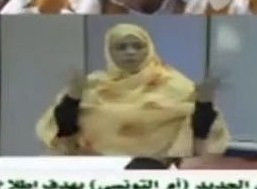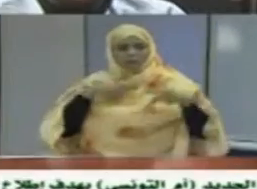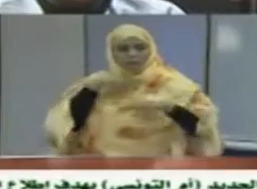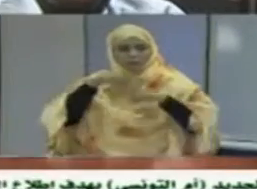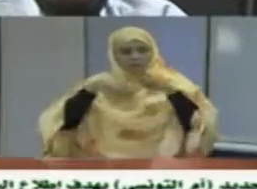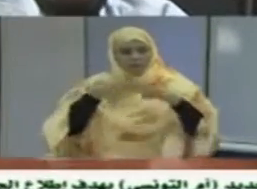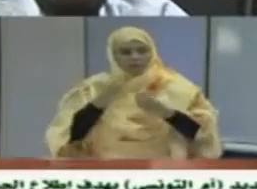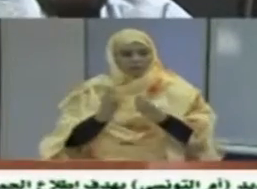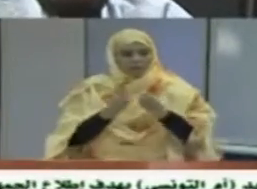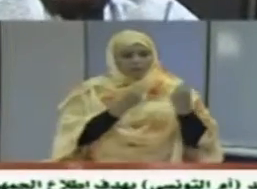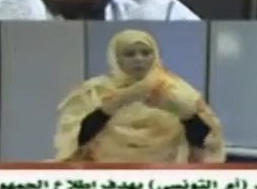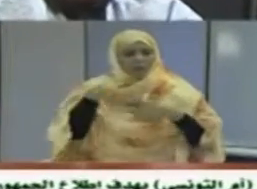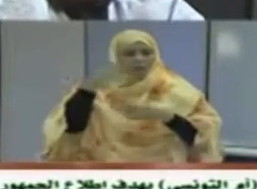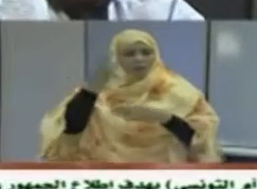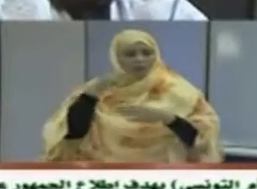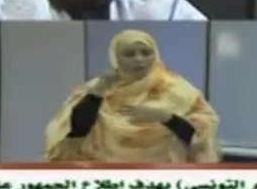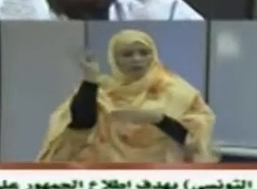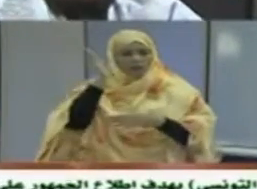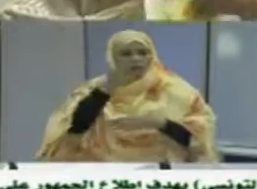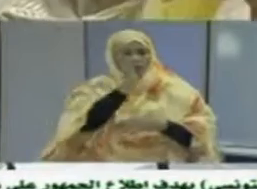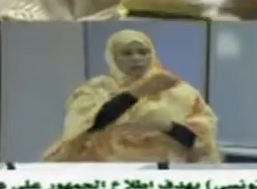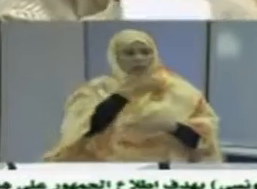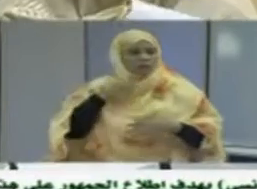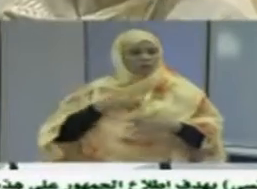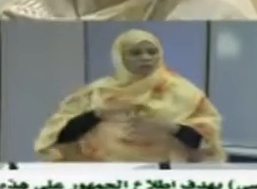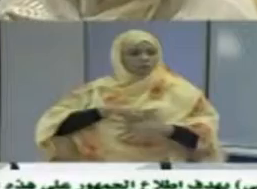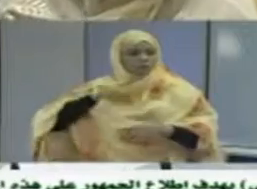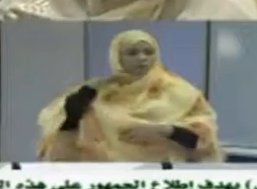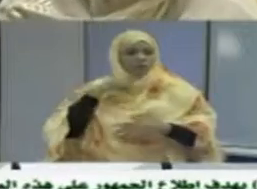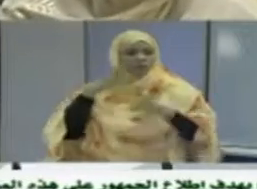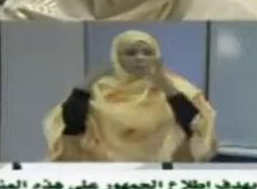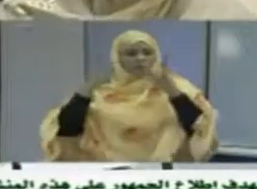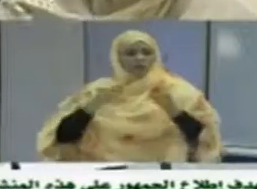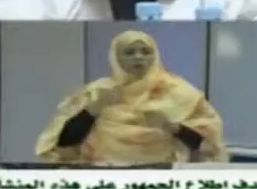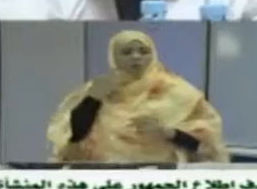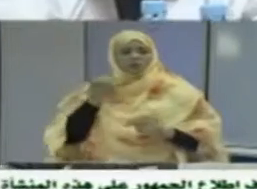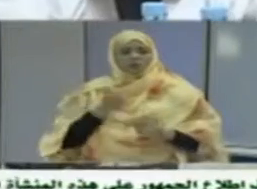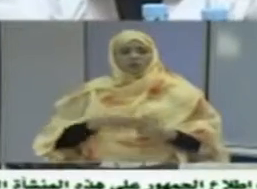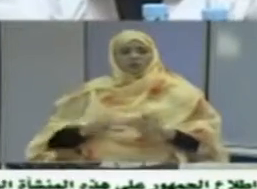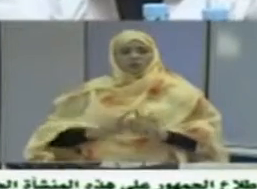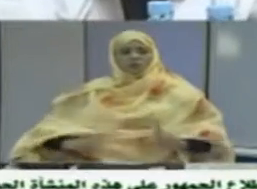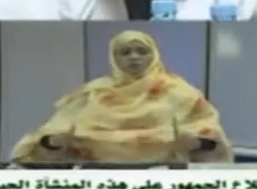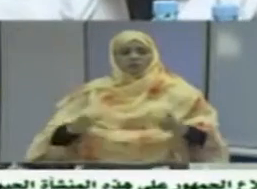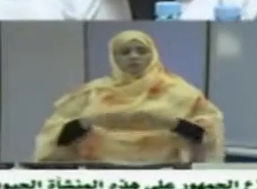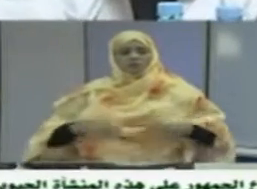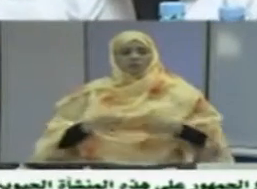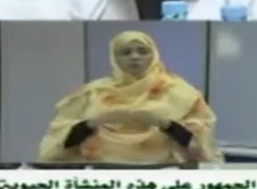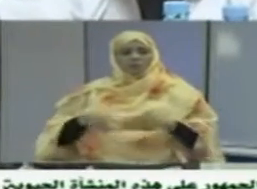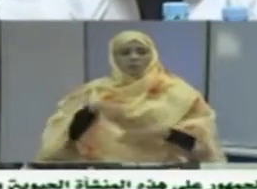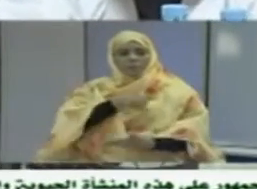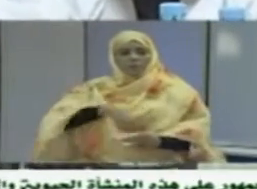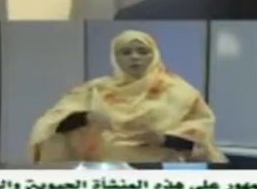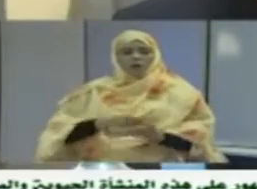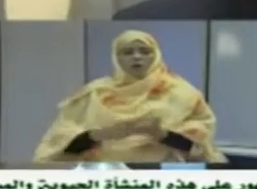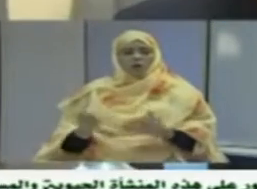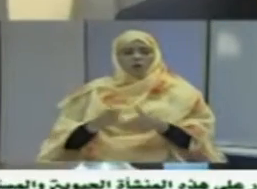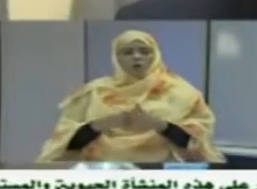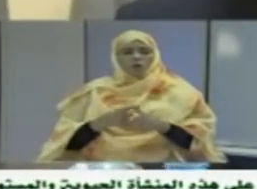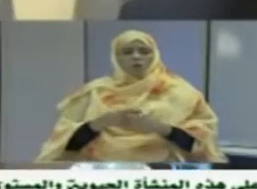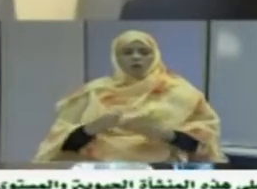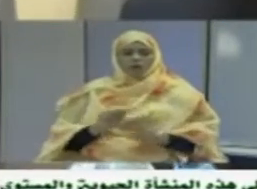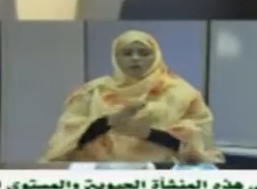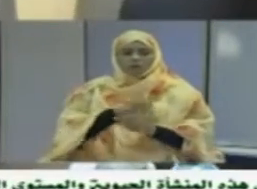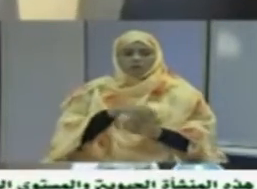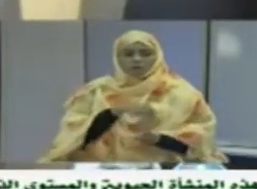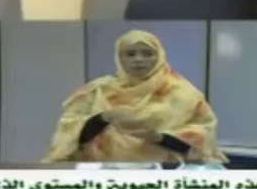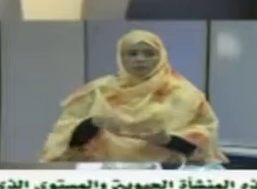برمجة تواريخه. ومن نشاطة الجمعية كذلك اجتماع اللجنة المالية بالجمعية، أول هذه الاجتماعات انعقد تحت